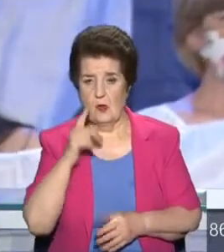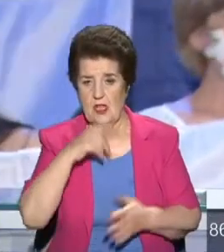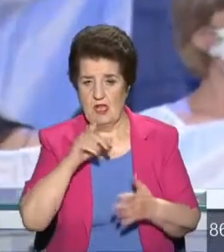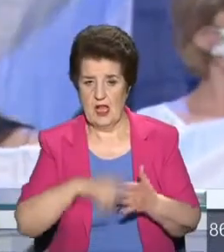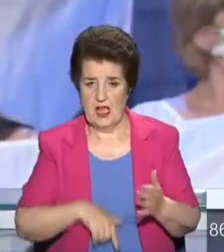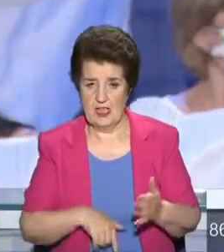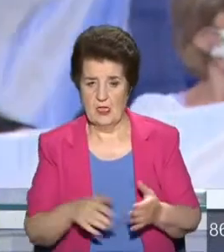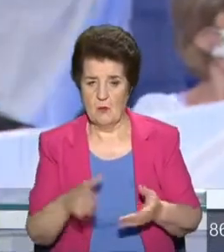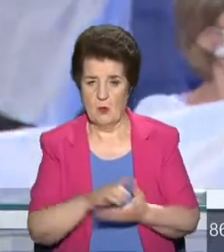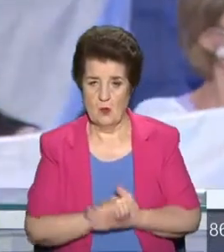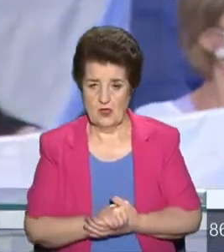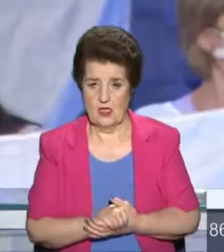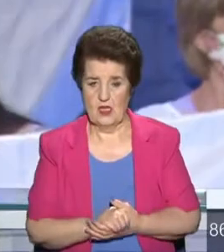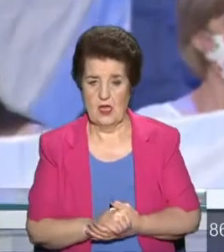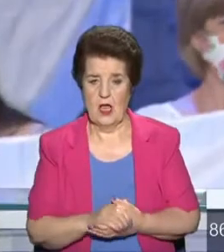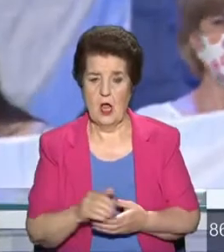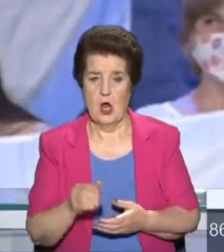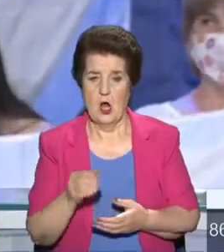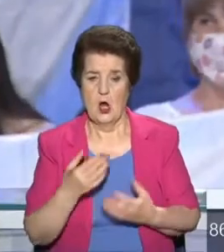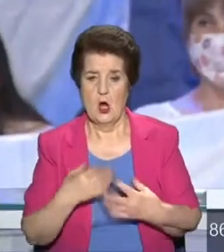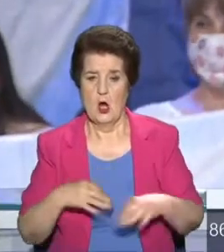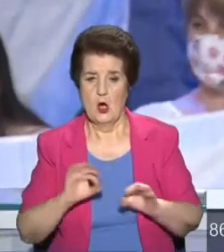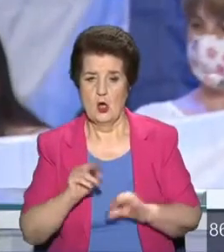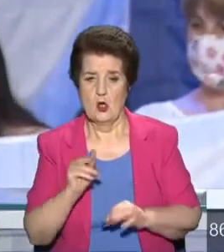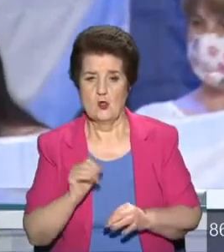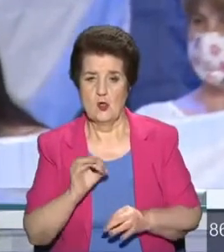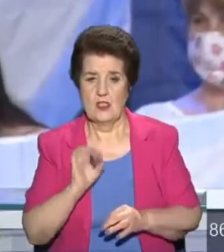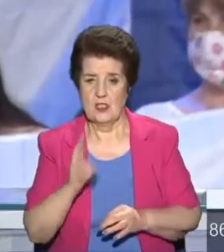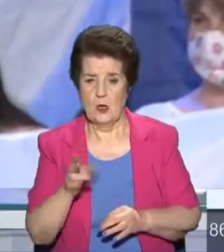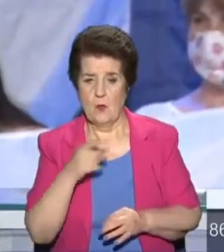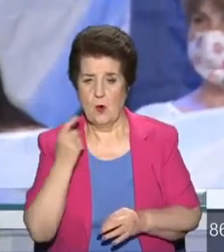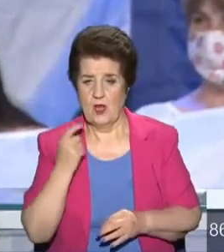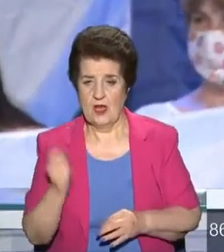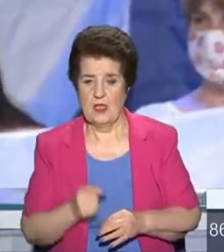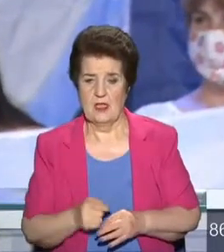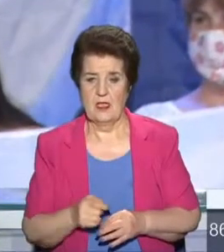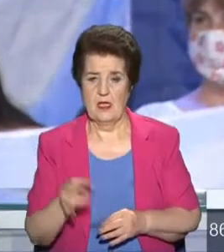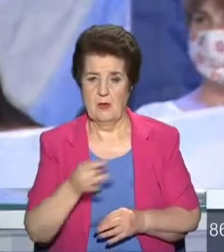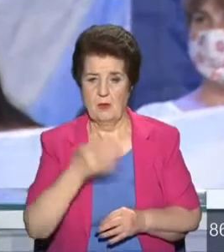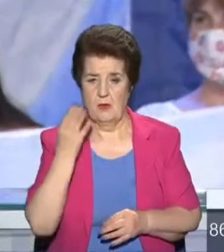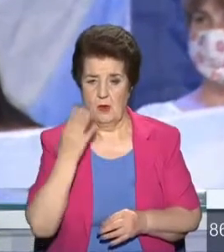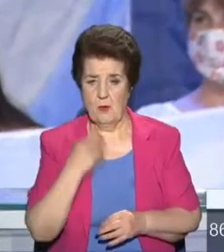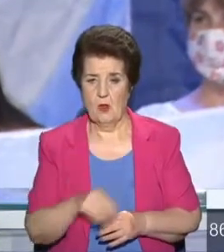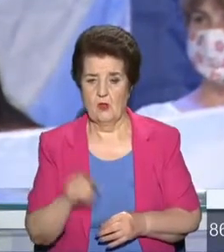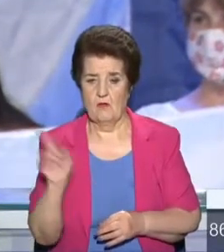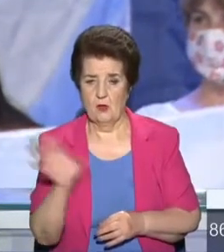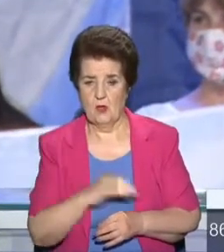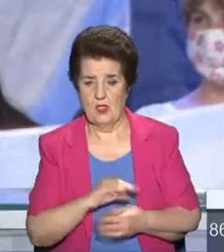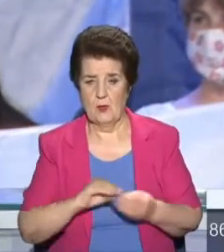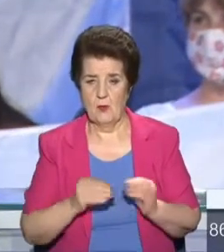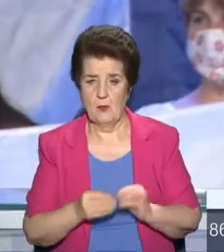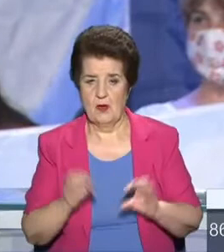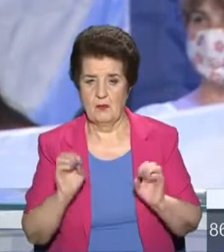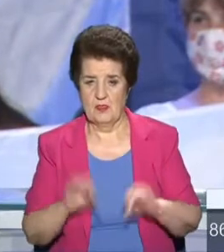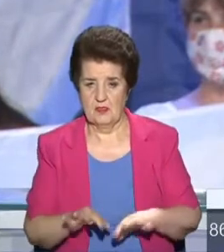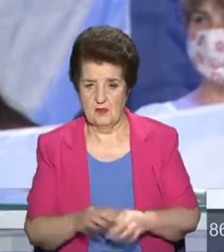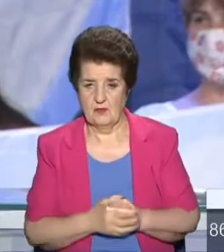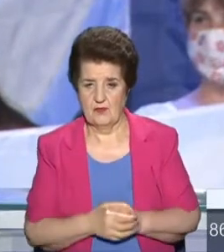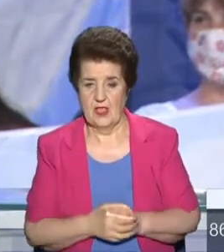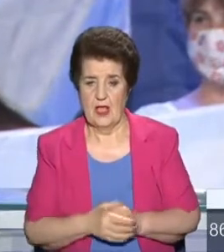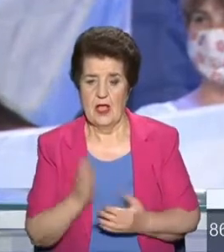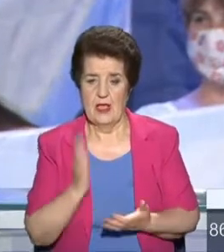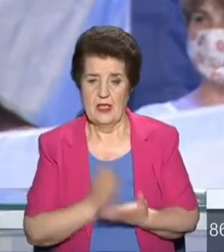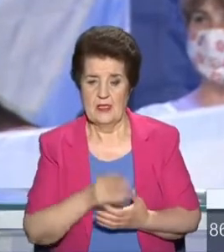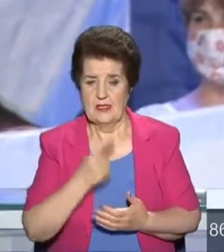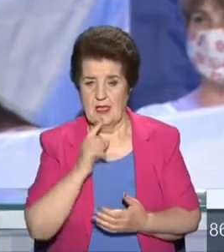Unirea juridică politică a republicii Moldova cu România va să o zona Toate aceste probleme este